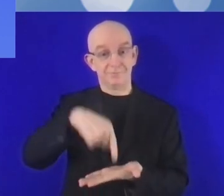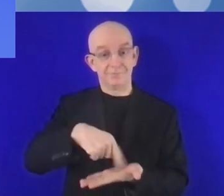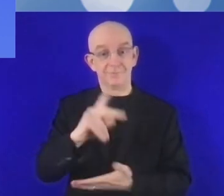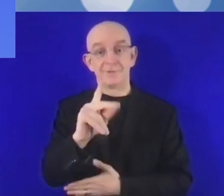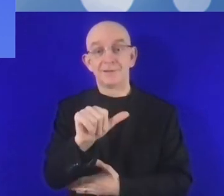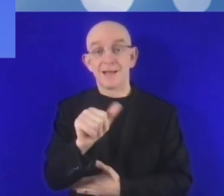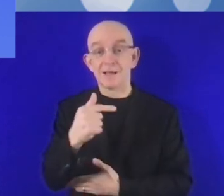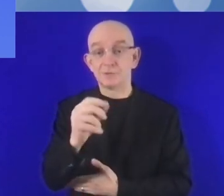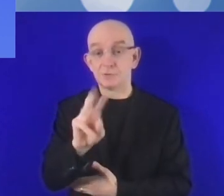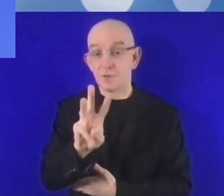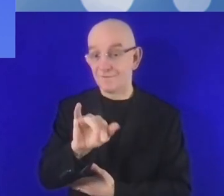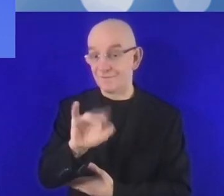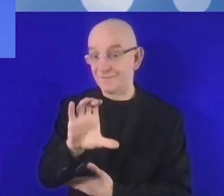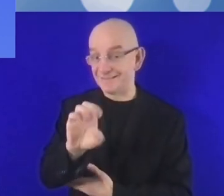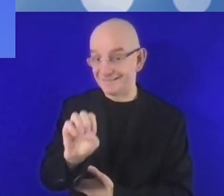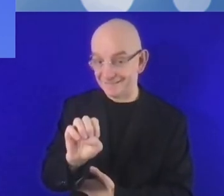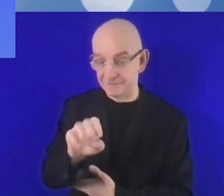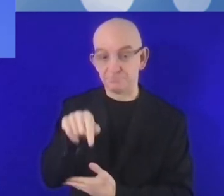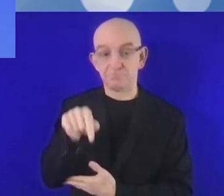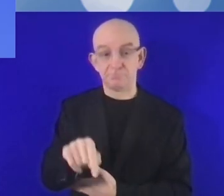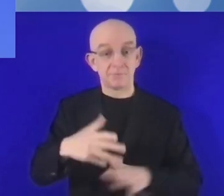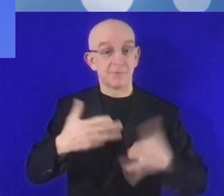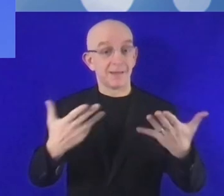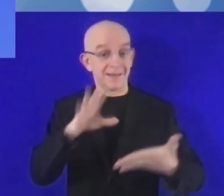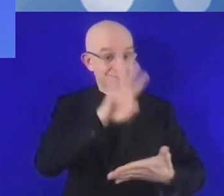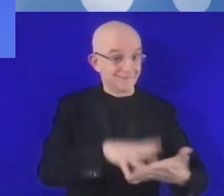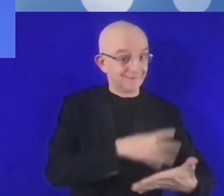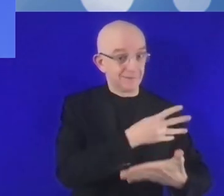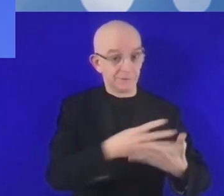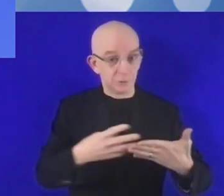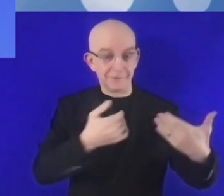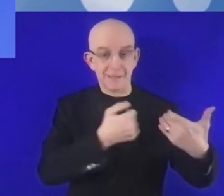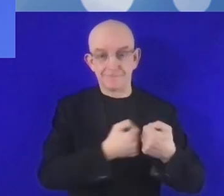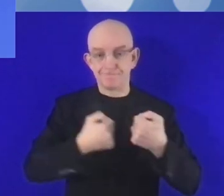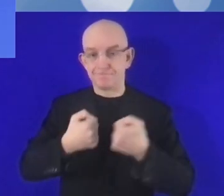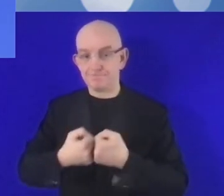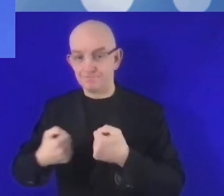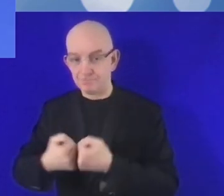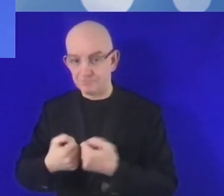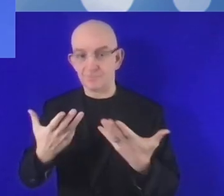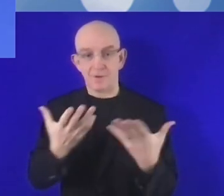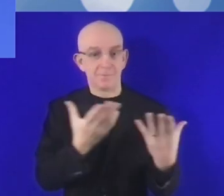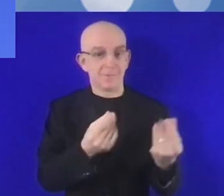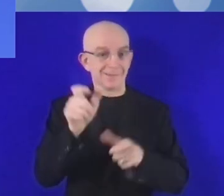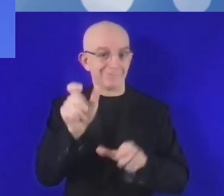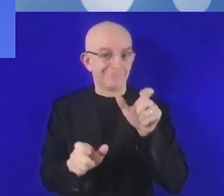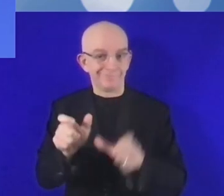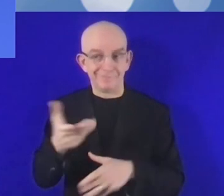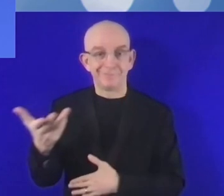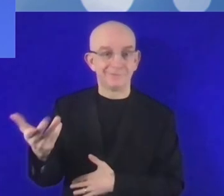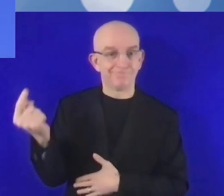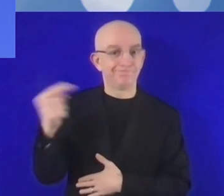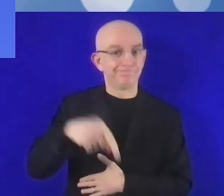Катовице. К сожалению, ввиду других обязательств и обязанностей